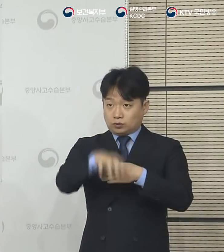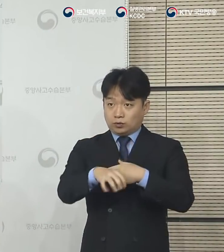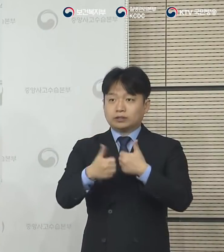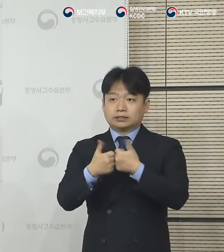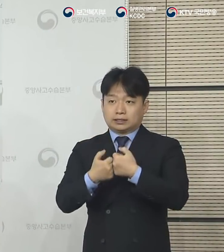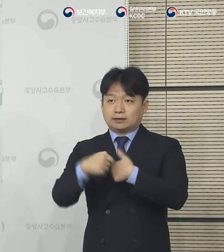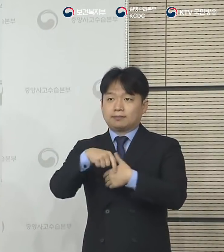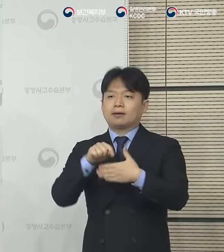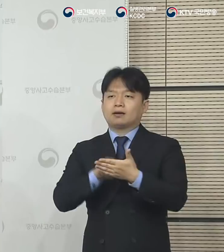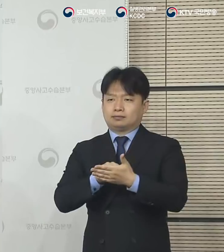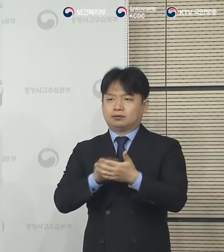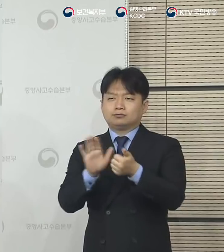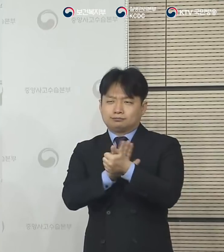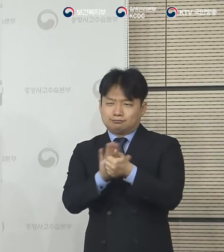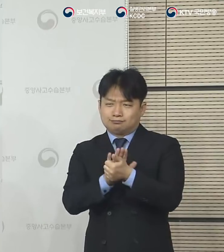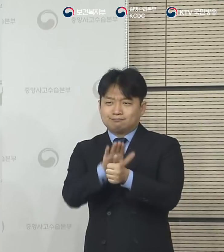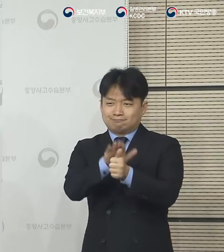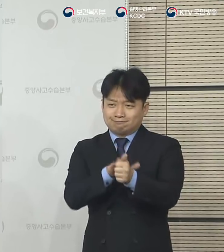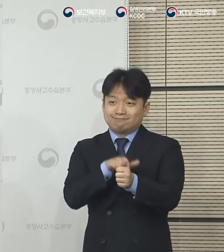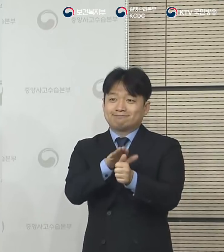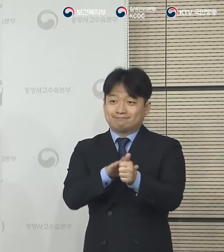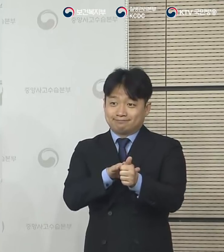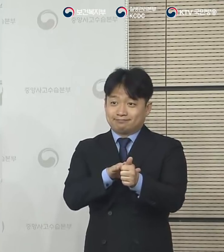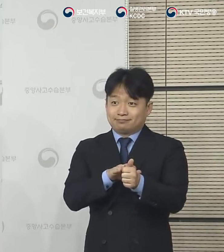상담과 심리 지원을 실시하고 있으며